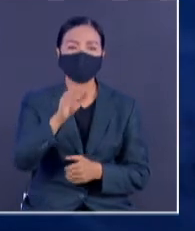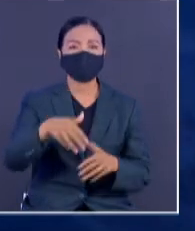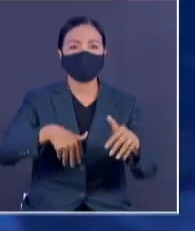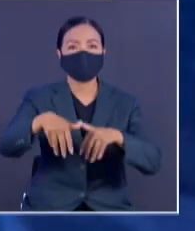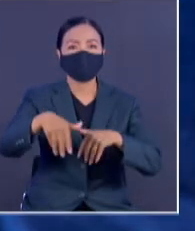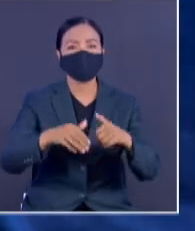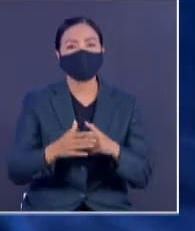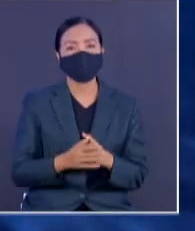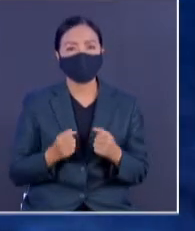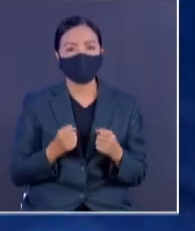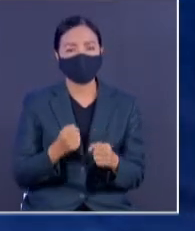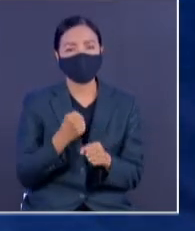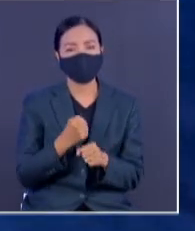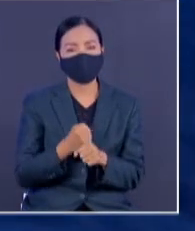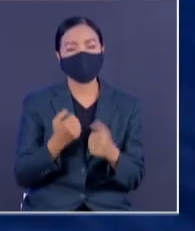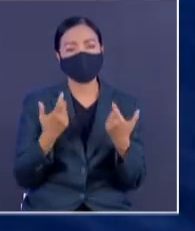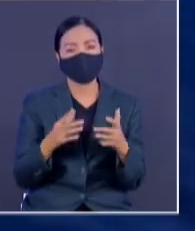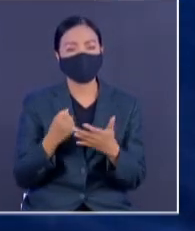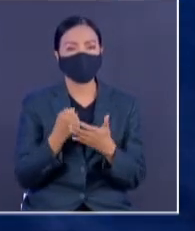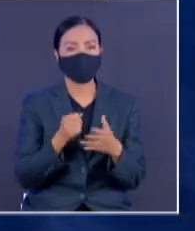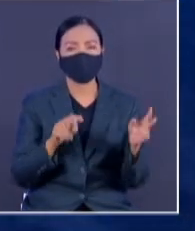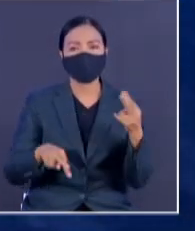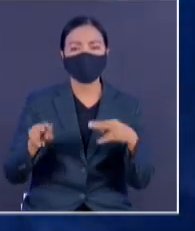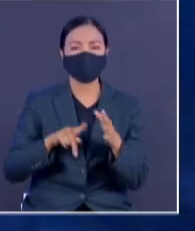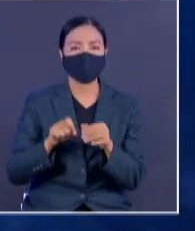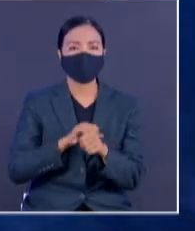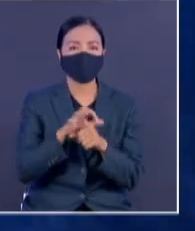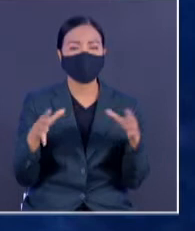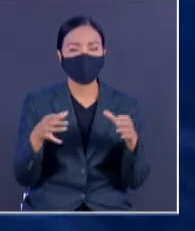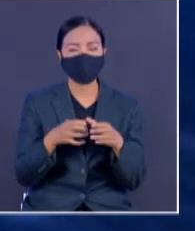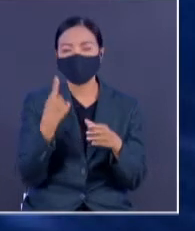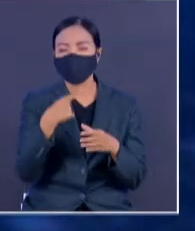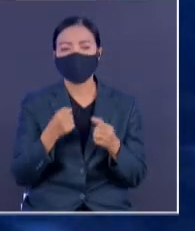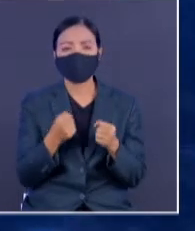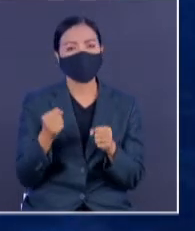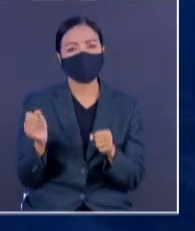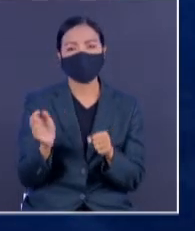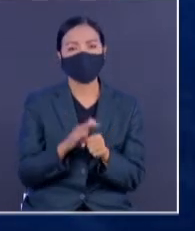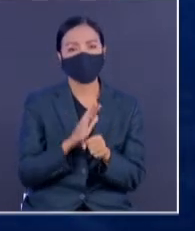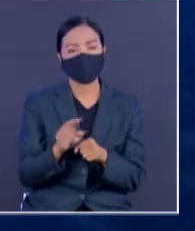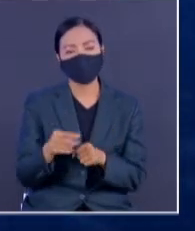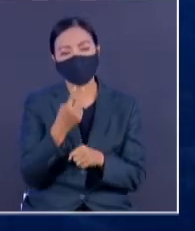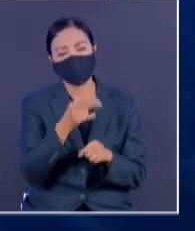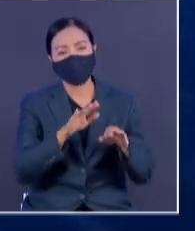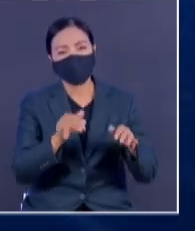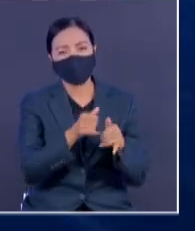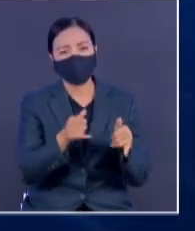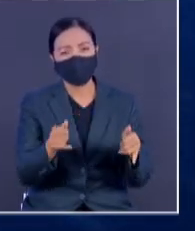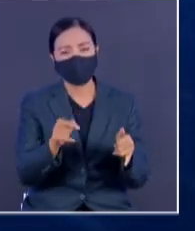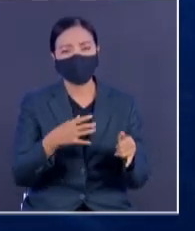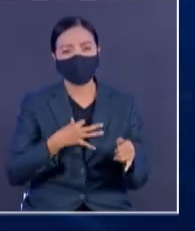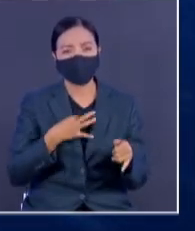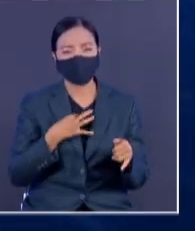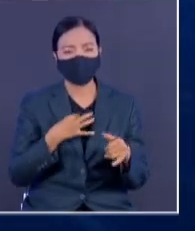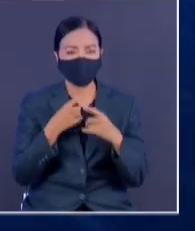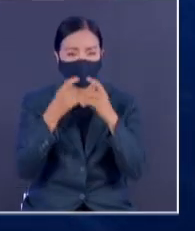ใหญ่เขาได้พยายามกันมากแล้วที่จะช่วยกันควบคุมโรคใครที่ยังพยายามไม่พออยากจะให้ดูน้องที่ใส่เสื้อมาทำเป็น